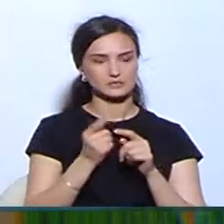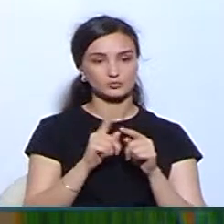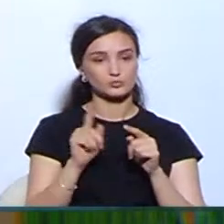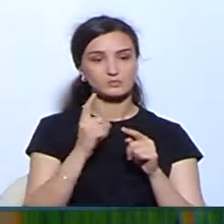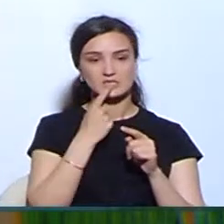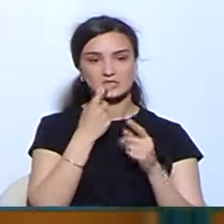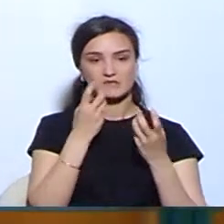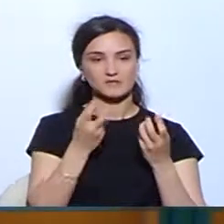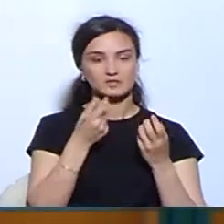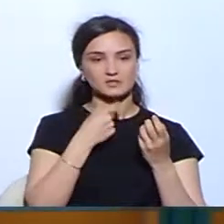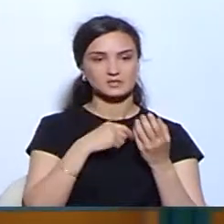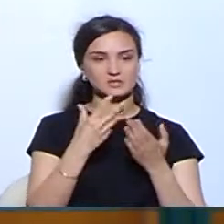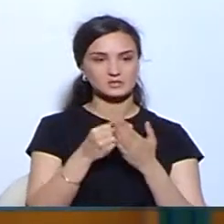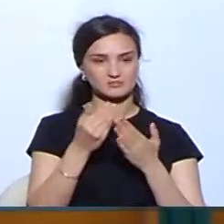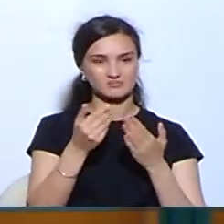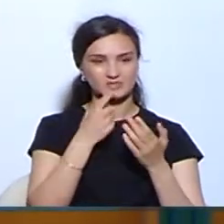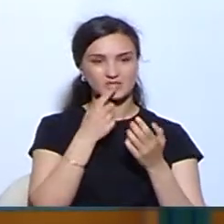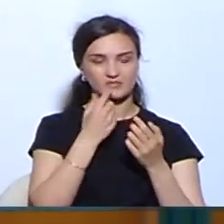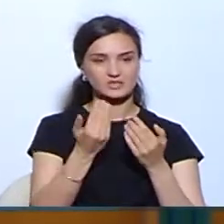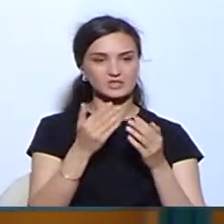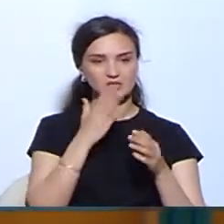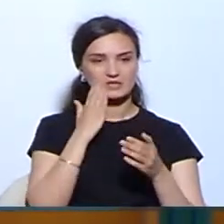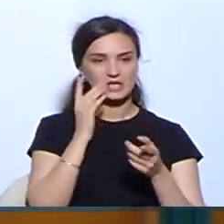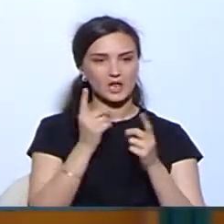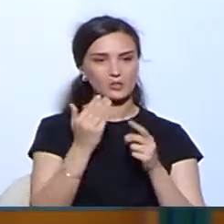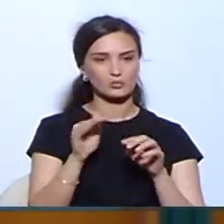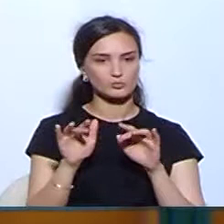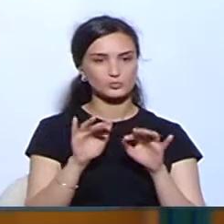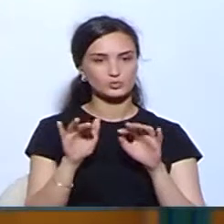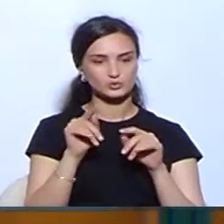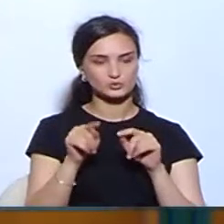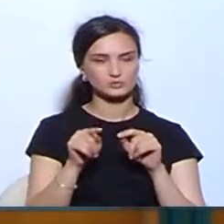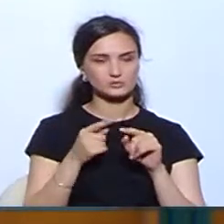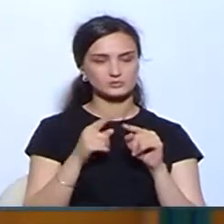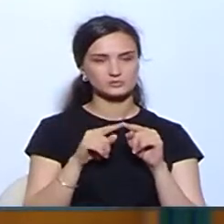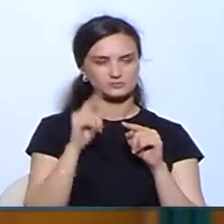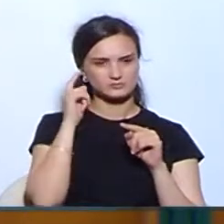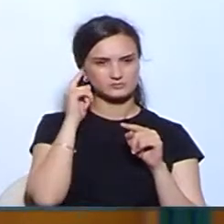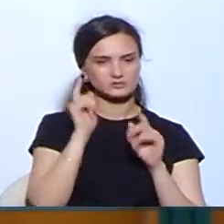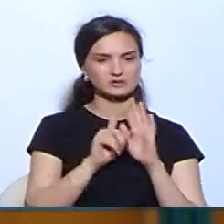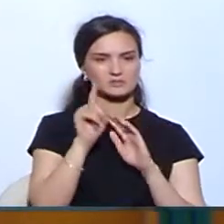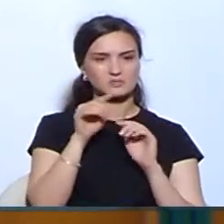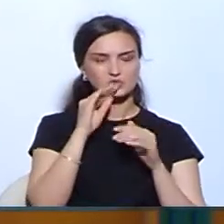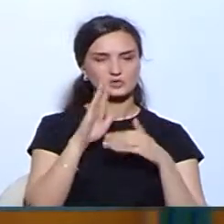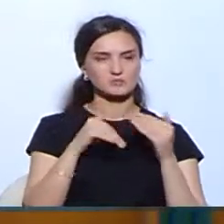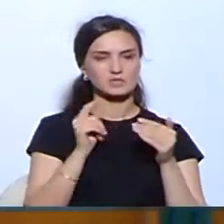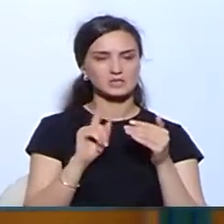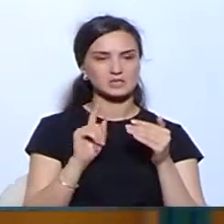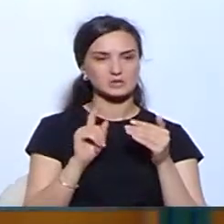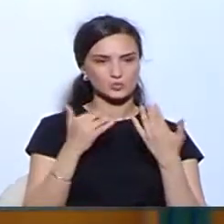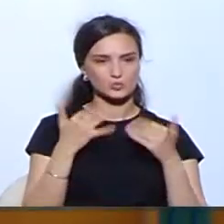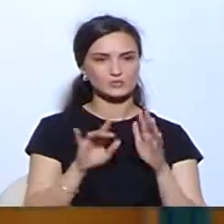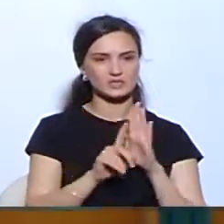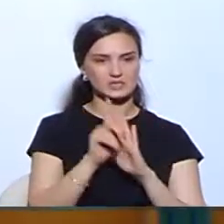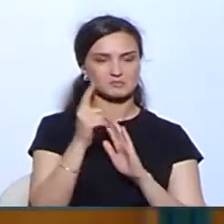საკვერცხე თავის რეალურ ფუნქციონირებას რეპროდუქციული ხედვით იწყებს უკვე მას შემდეგ, რაც